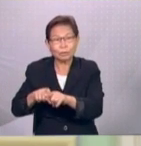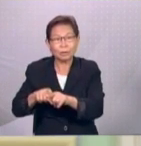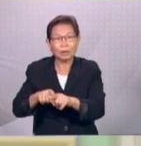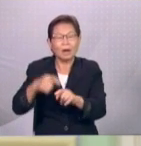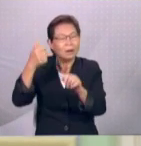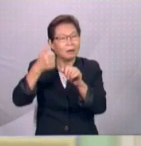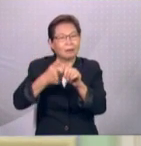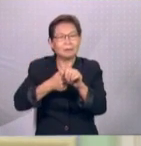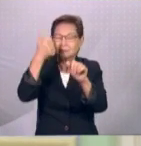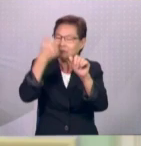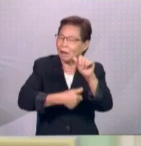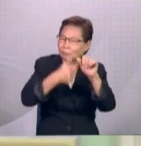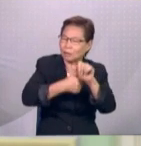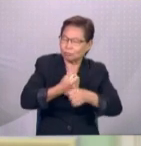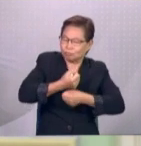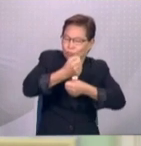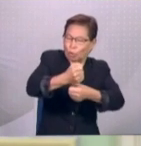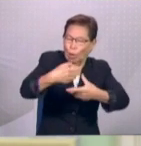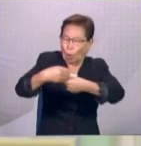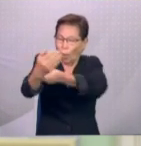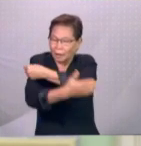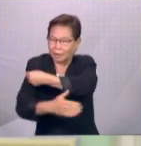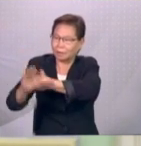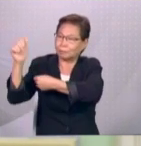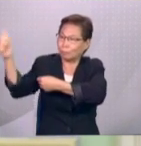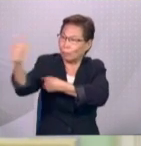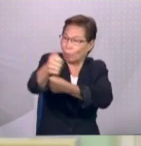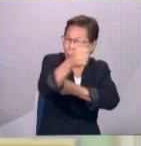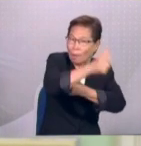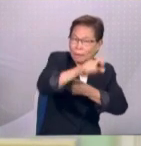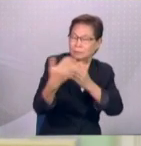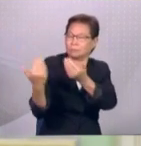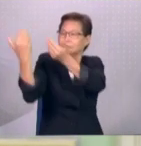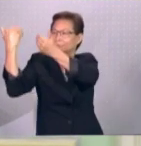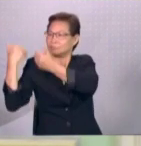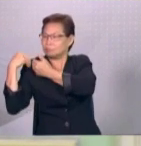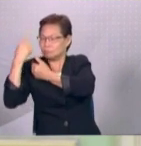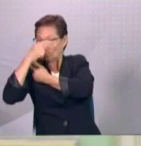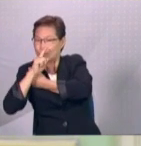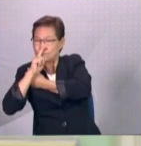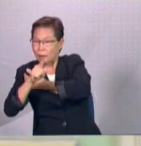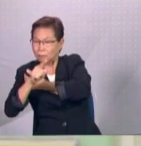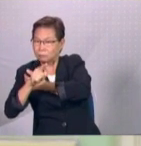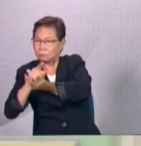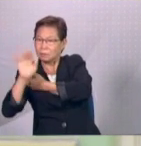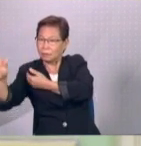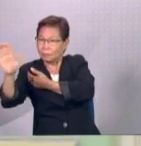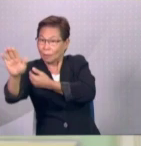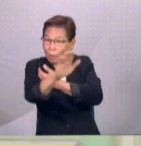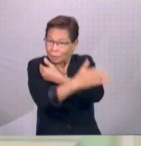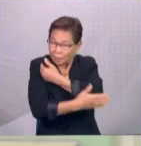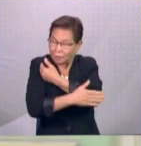kedutaan negara asing ini mesti mengambil tanggungjawab untuk memastikan rakyat